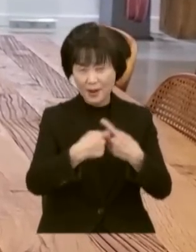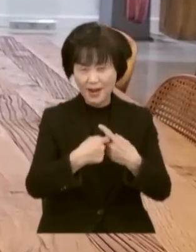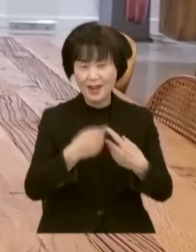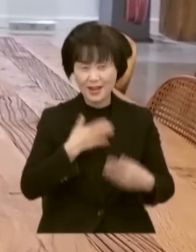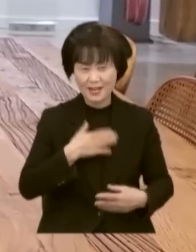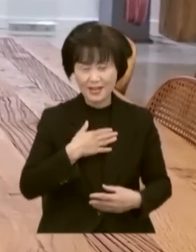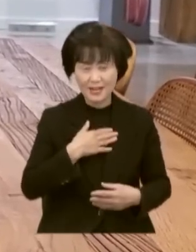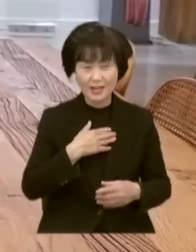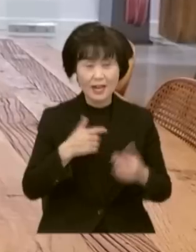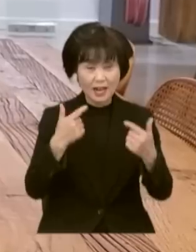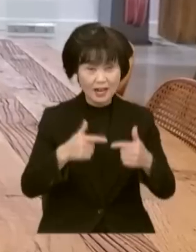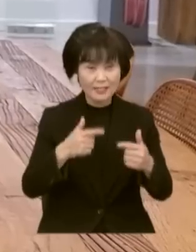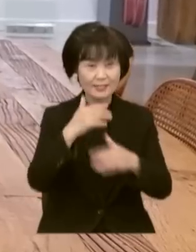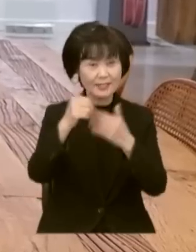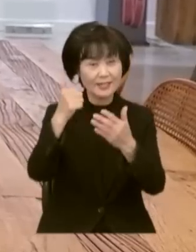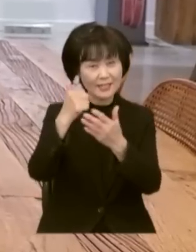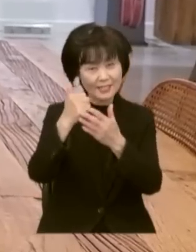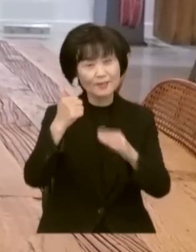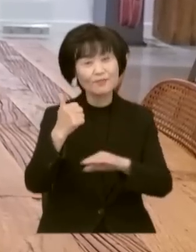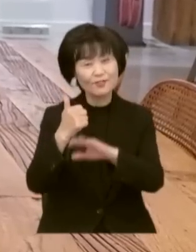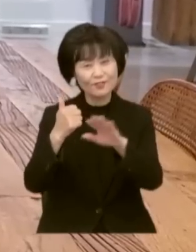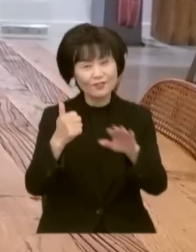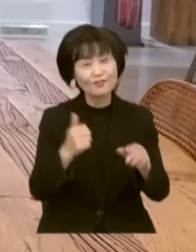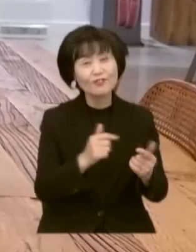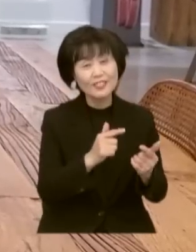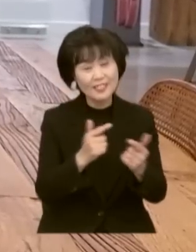언제나 하나님은 우리의